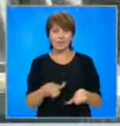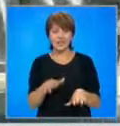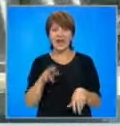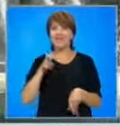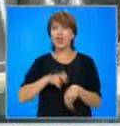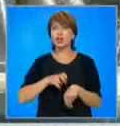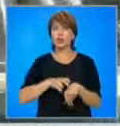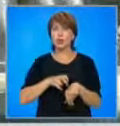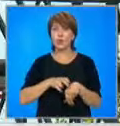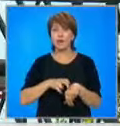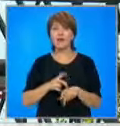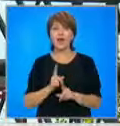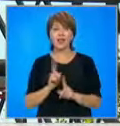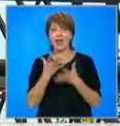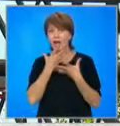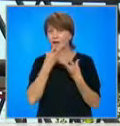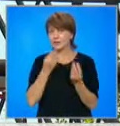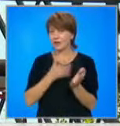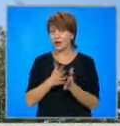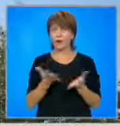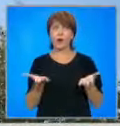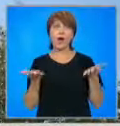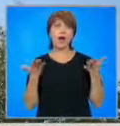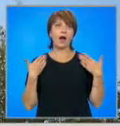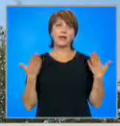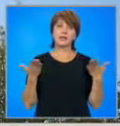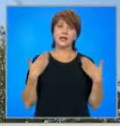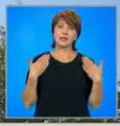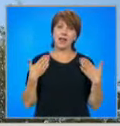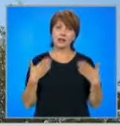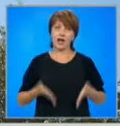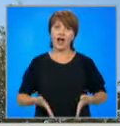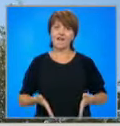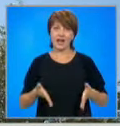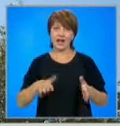на Дунав, не липсваха ентусиасти, които се разхлаждаха в реката.